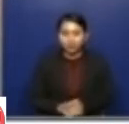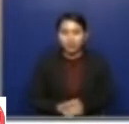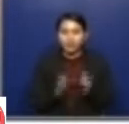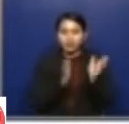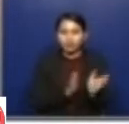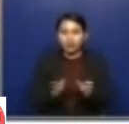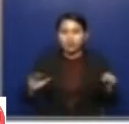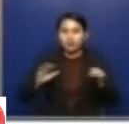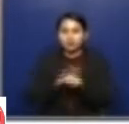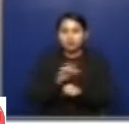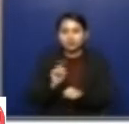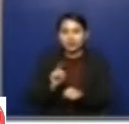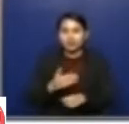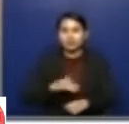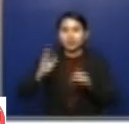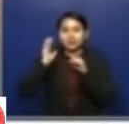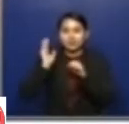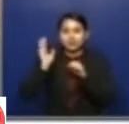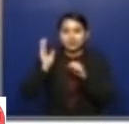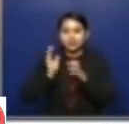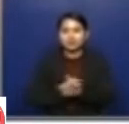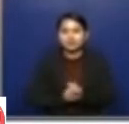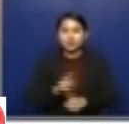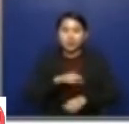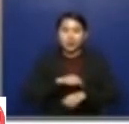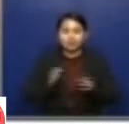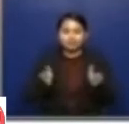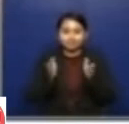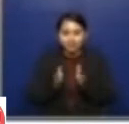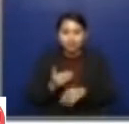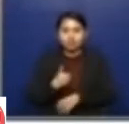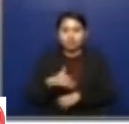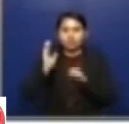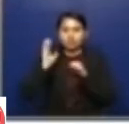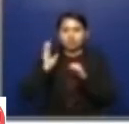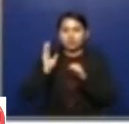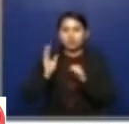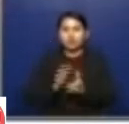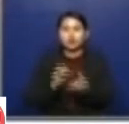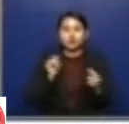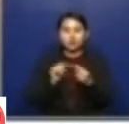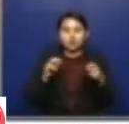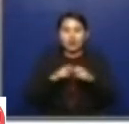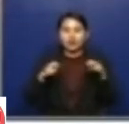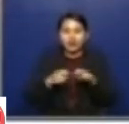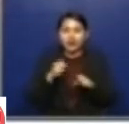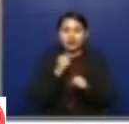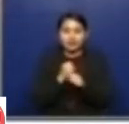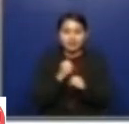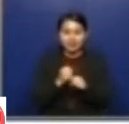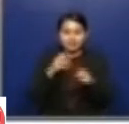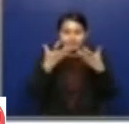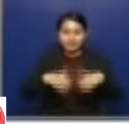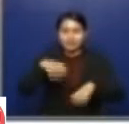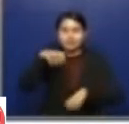ความในการอภิปรายครั้งนี้ในเวลาอันสั้นผมจะอภิปรายบริบทปัญหาของการทำเหมืองแร่ในประเทศไ